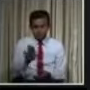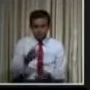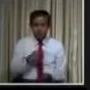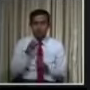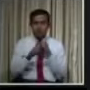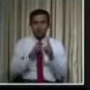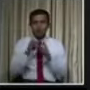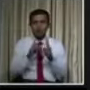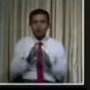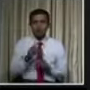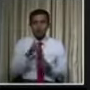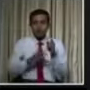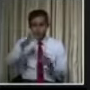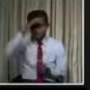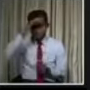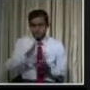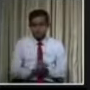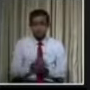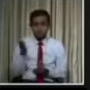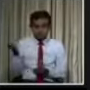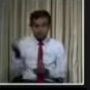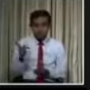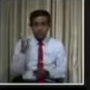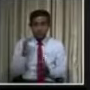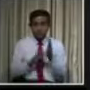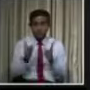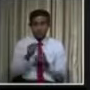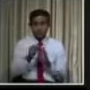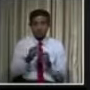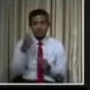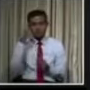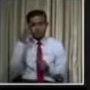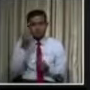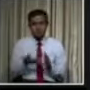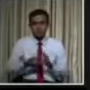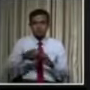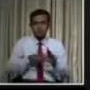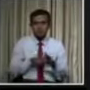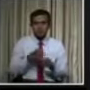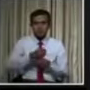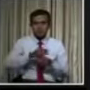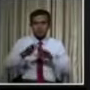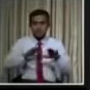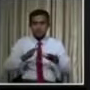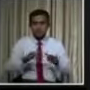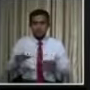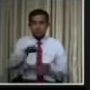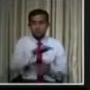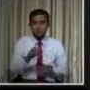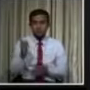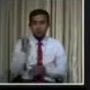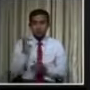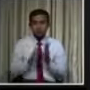කරනවා ගරු කතාන පුතුමි මෙතුමා මේ ආරක්ෂක අමාත්‍ය වෙන්න සිහිනමවනවා මෙතුමා යහපාලන රජයේ මහජන ආරක්ෂක අමාත්‍ය